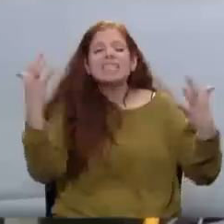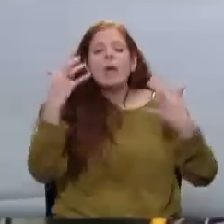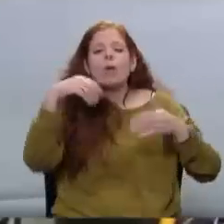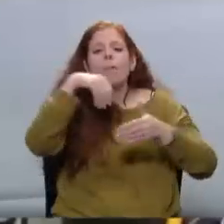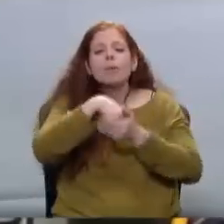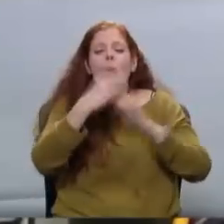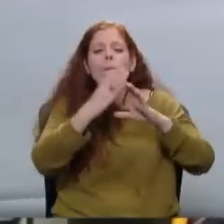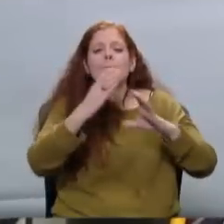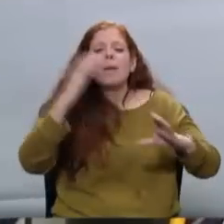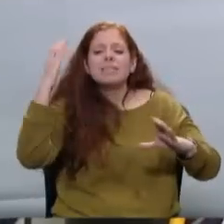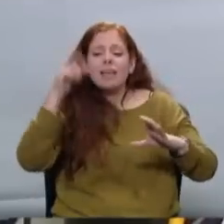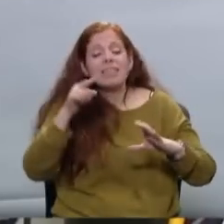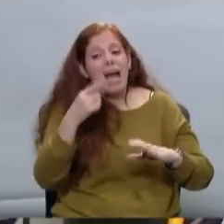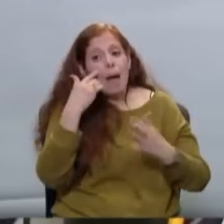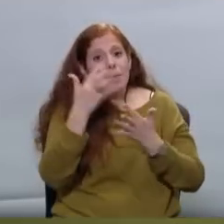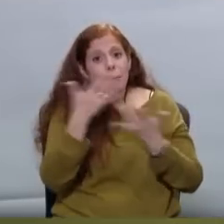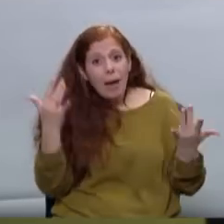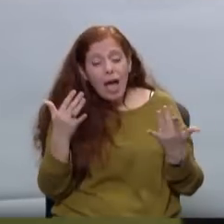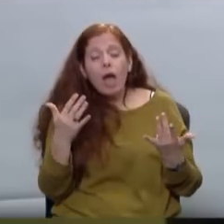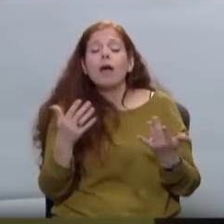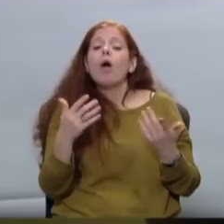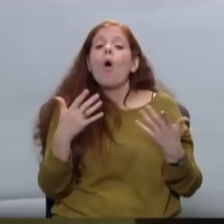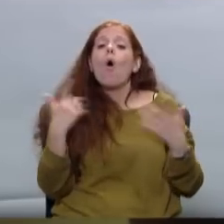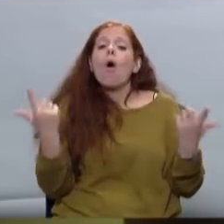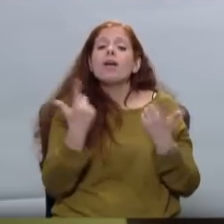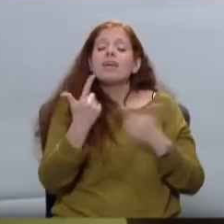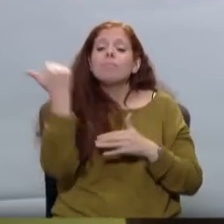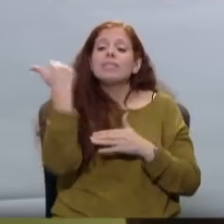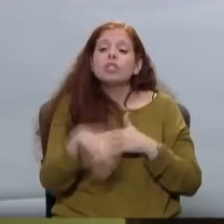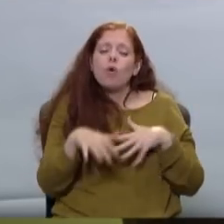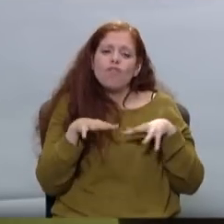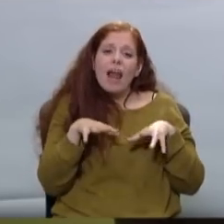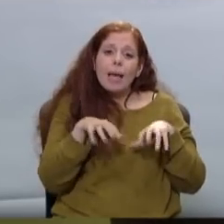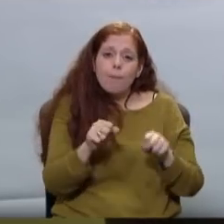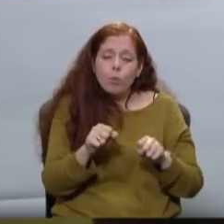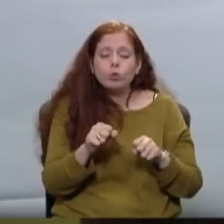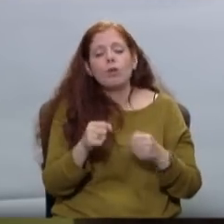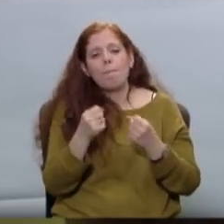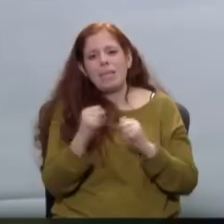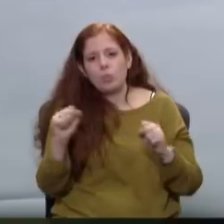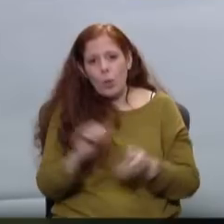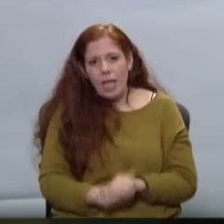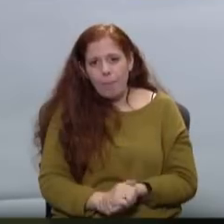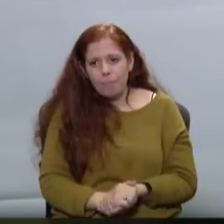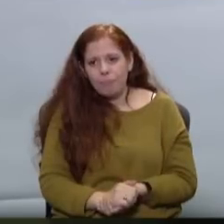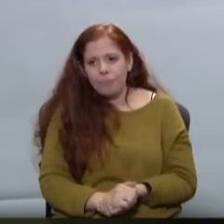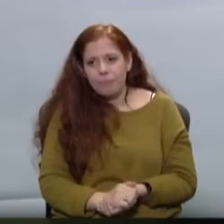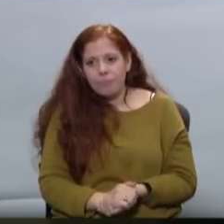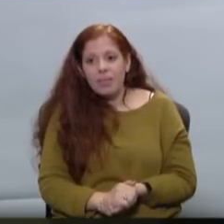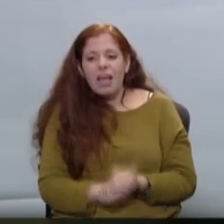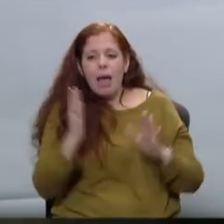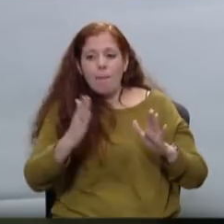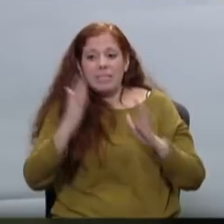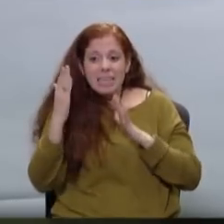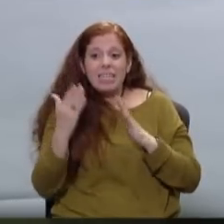סובייטית צבאית, ככה מתברר, חוגגים את סופו של הכיבוש באסטוניה. This truck was sent here to